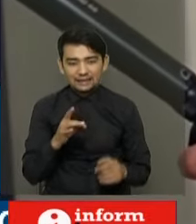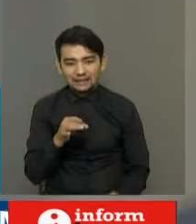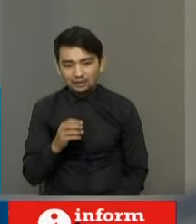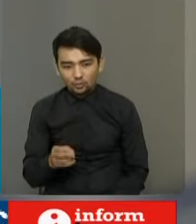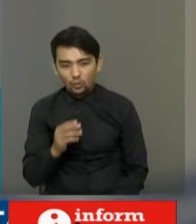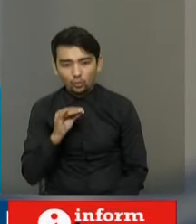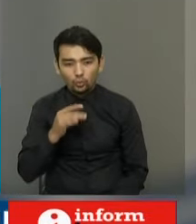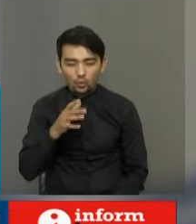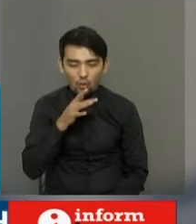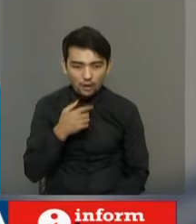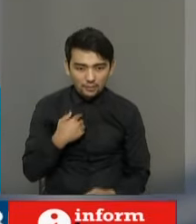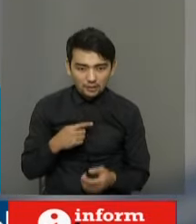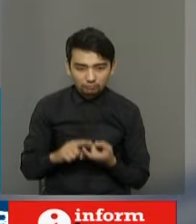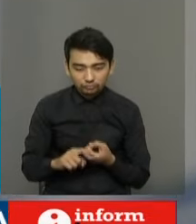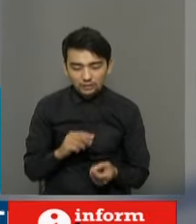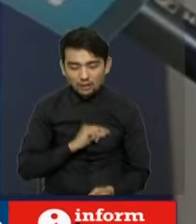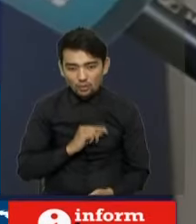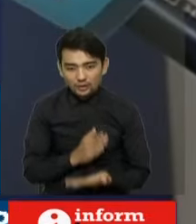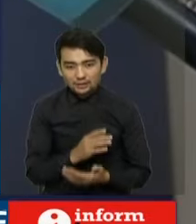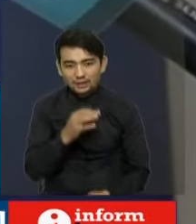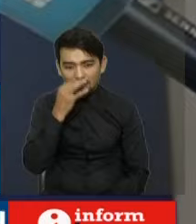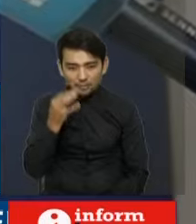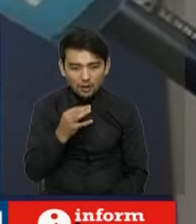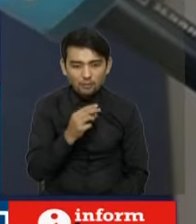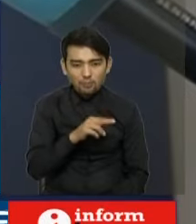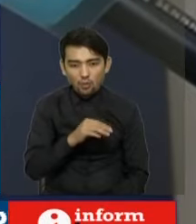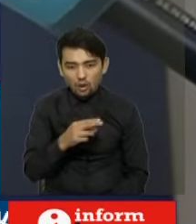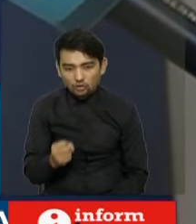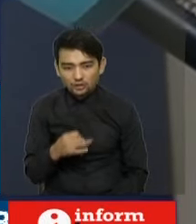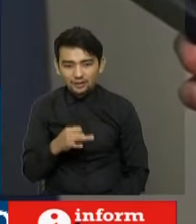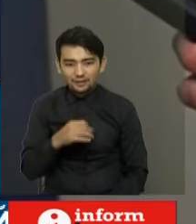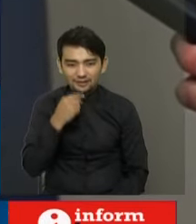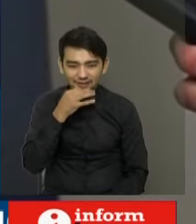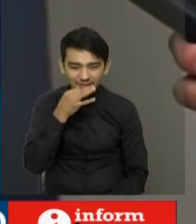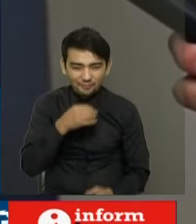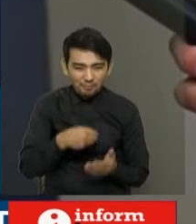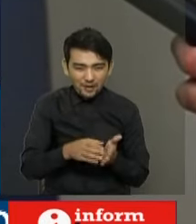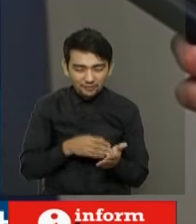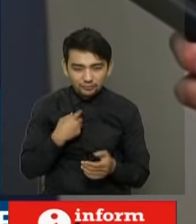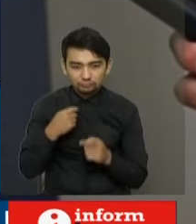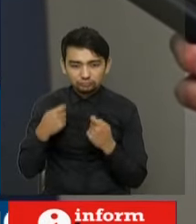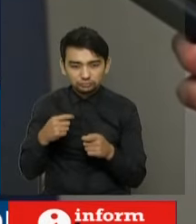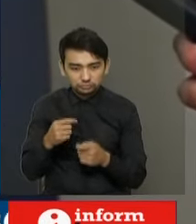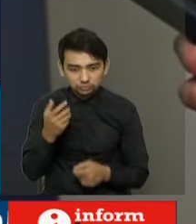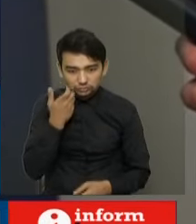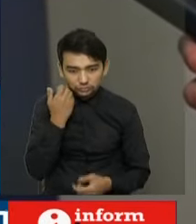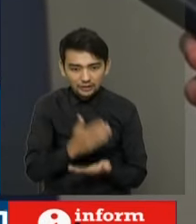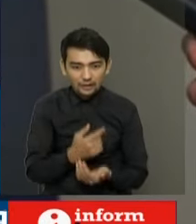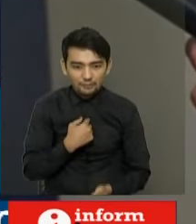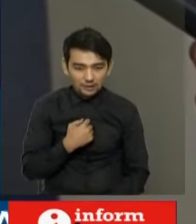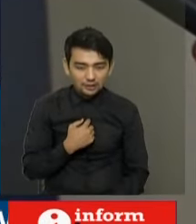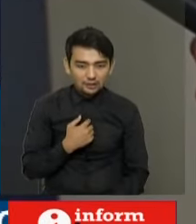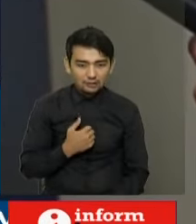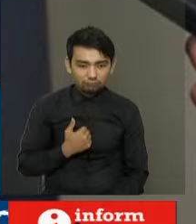с Южной Кореей, Польшей, Италией, Германией по поставкам растительного масла, ЖМХ. Мы гордимся тем, что мы здесь родились,